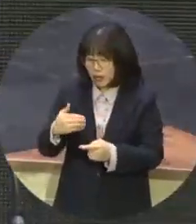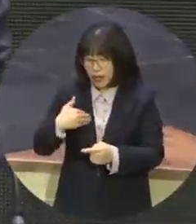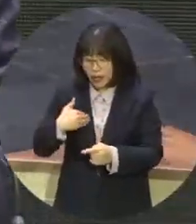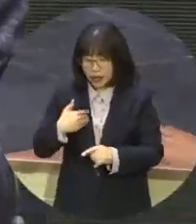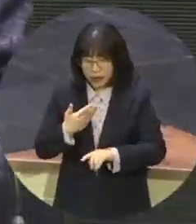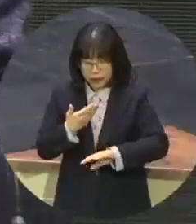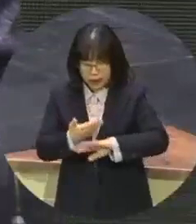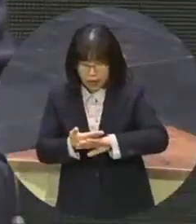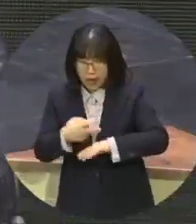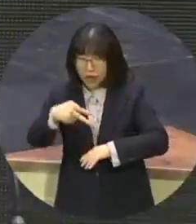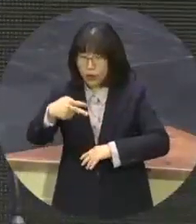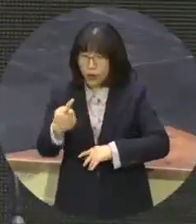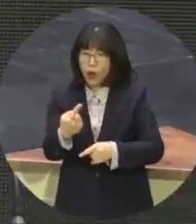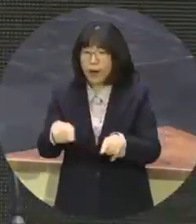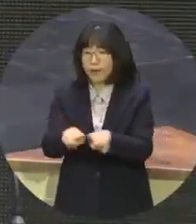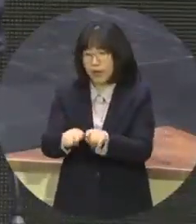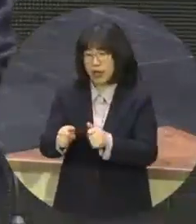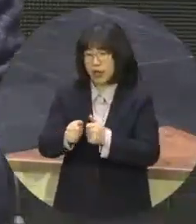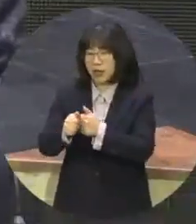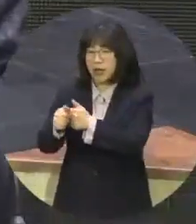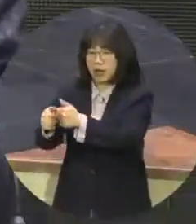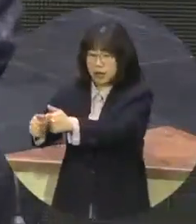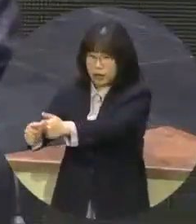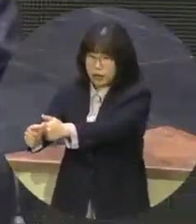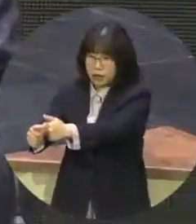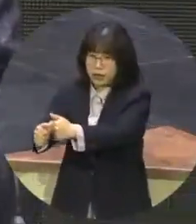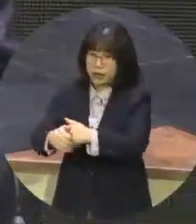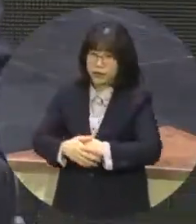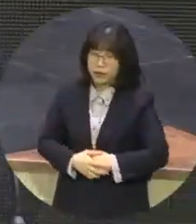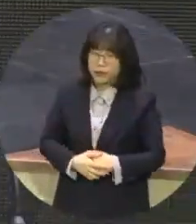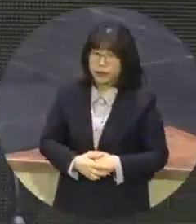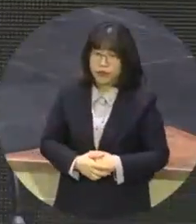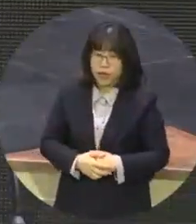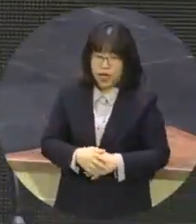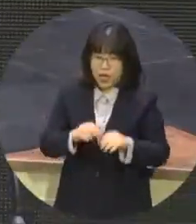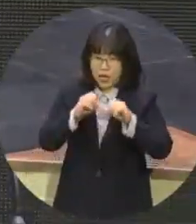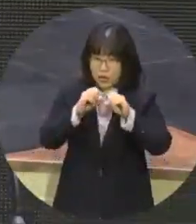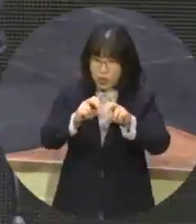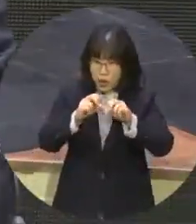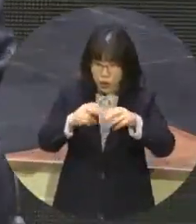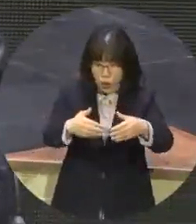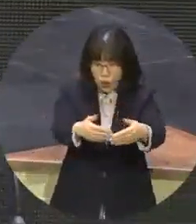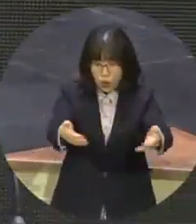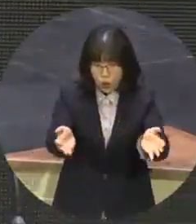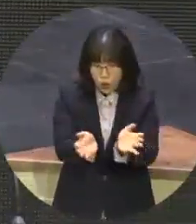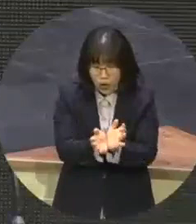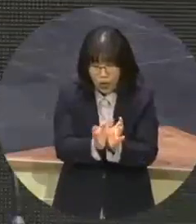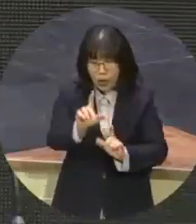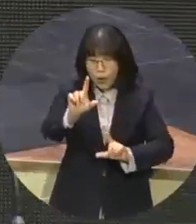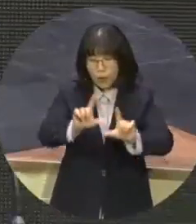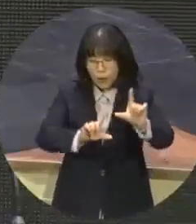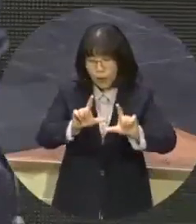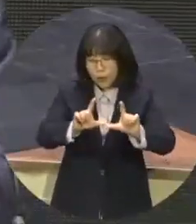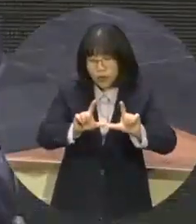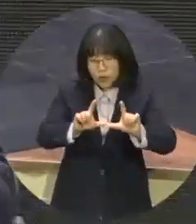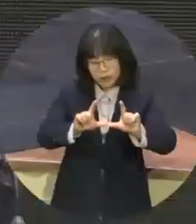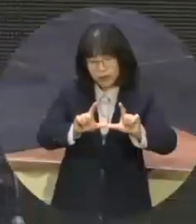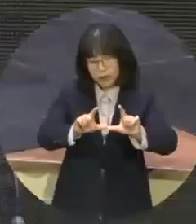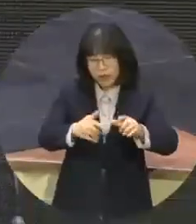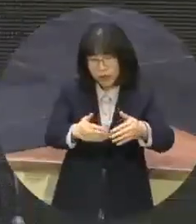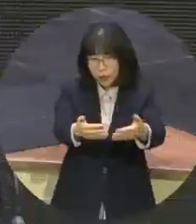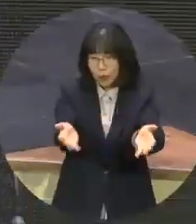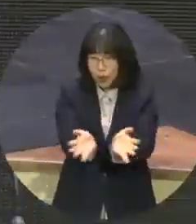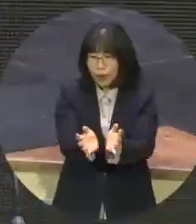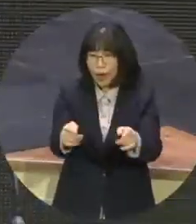흐름, 이거 따라가는 교회의 흐름, 이 교회 이 전도이면 전도의 흐름, 흐름 속에 들어가시기 바랍니다.